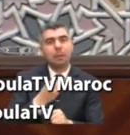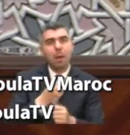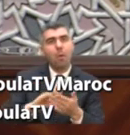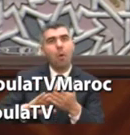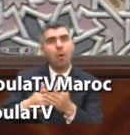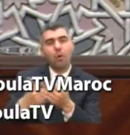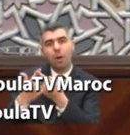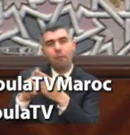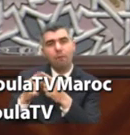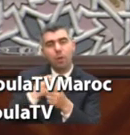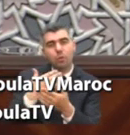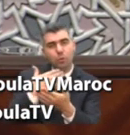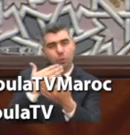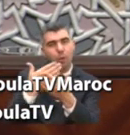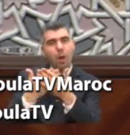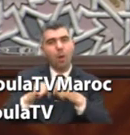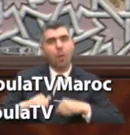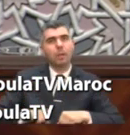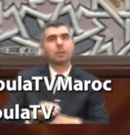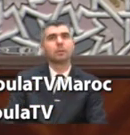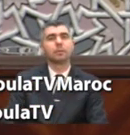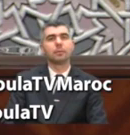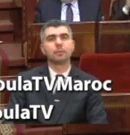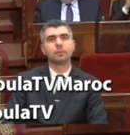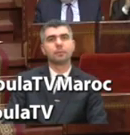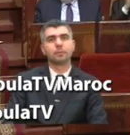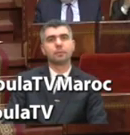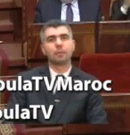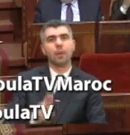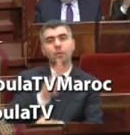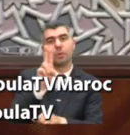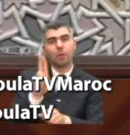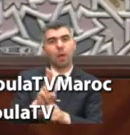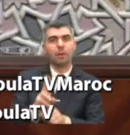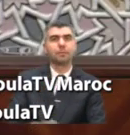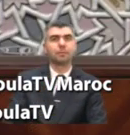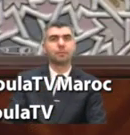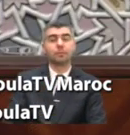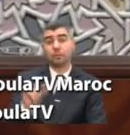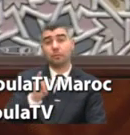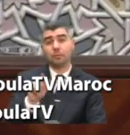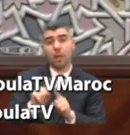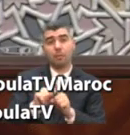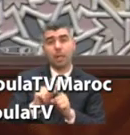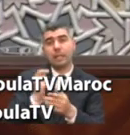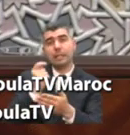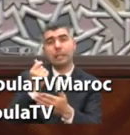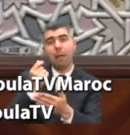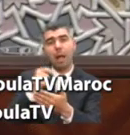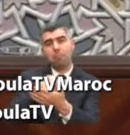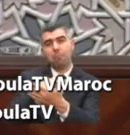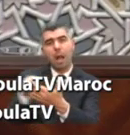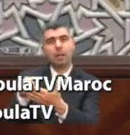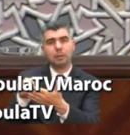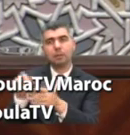ولا الموارد. ولكن حنا السؤال الموالي حول تعريفة الخدمات الصحية للسيدات والسادة